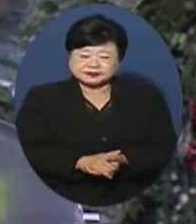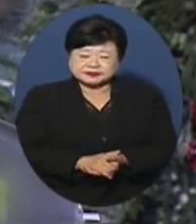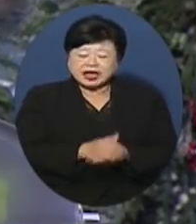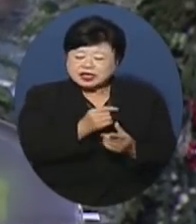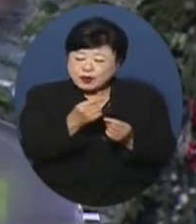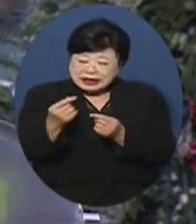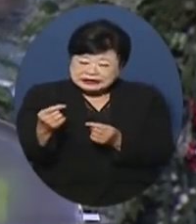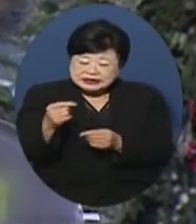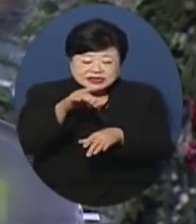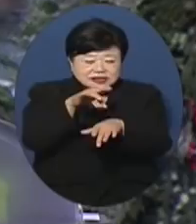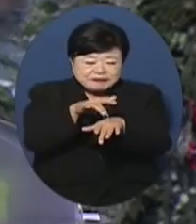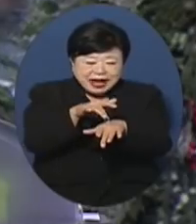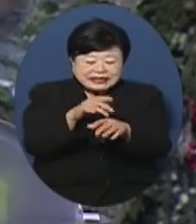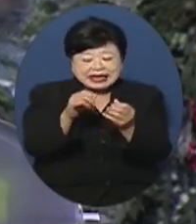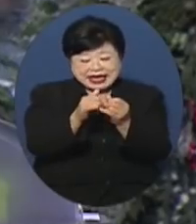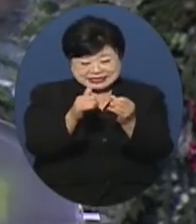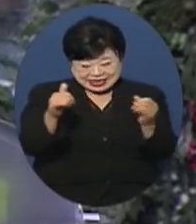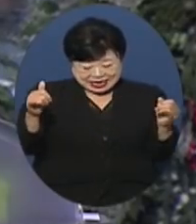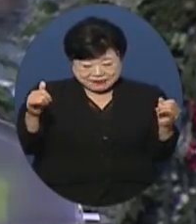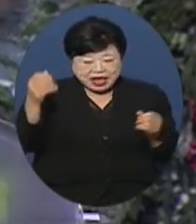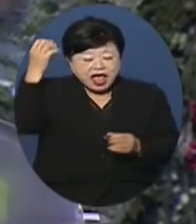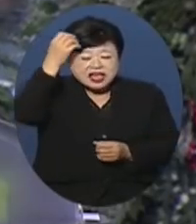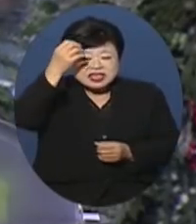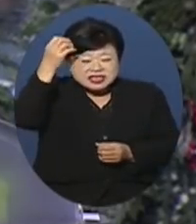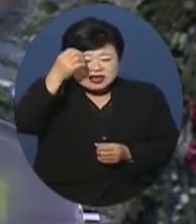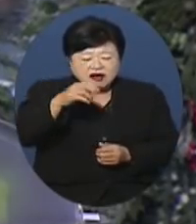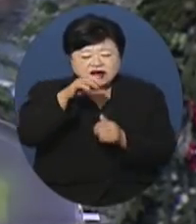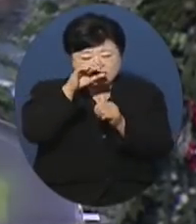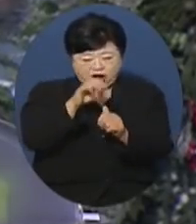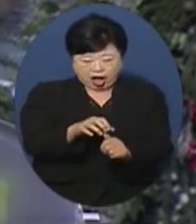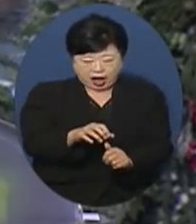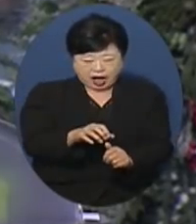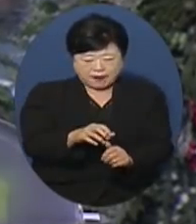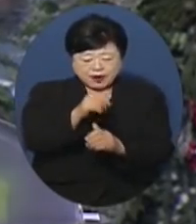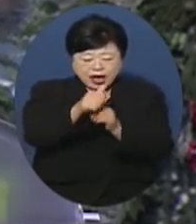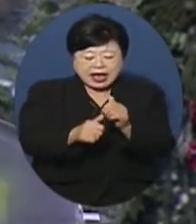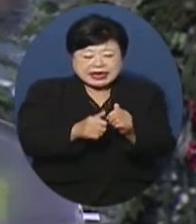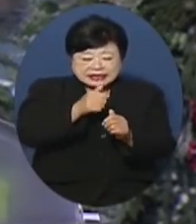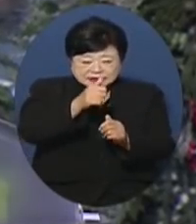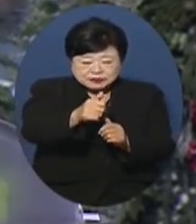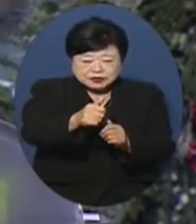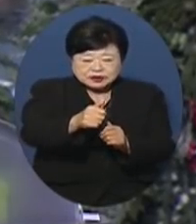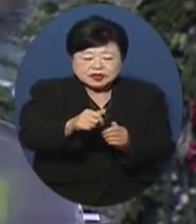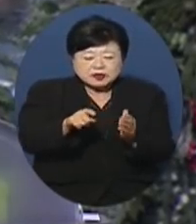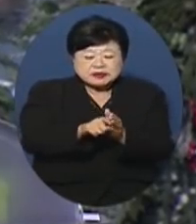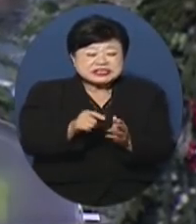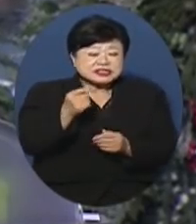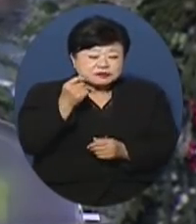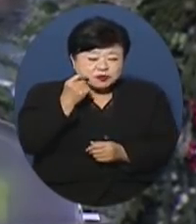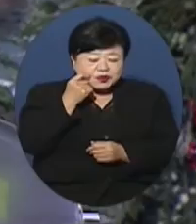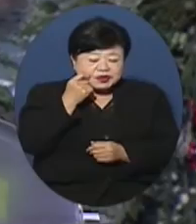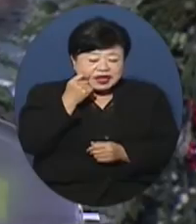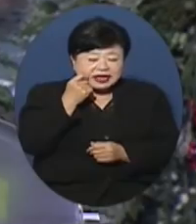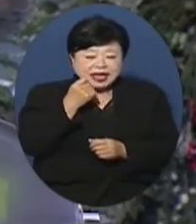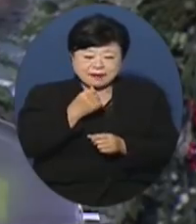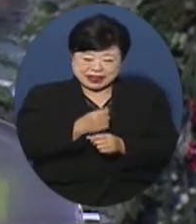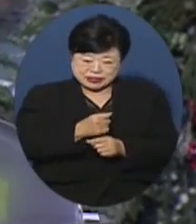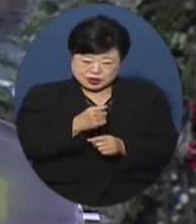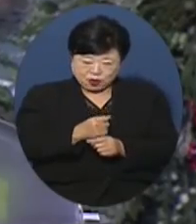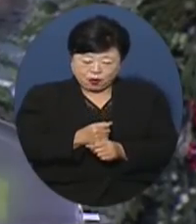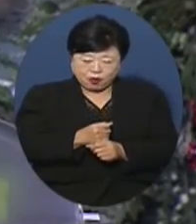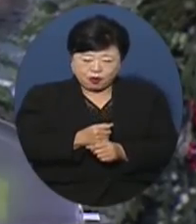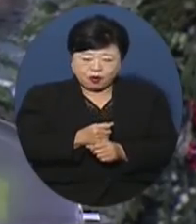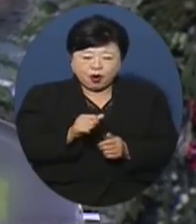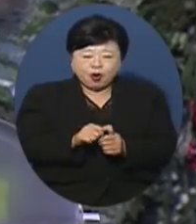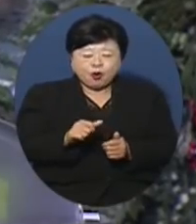이와 같이 마귀는 사람의 영을 억압하여 하나님을 못 믿게 만들고